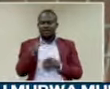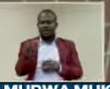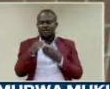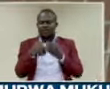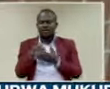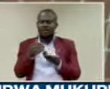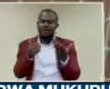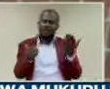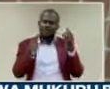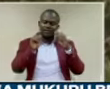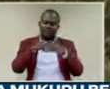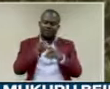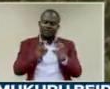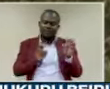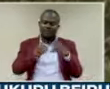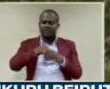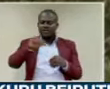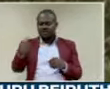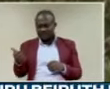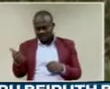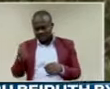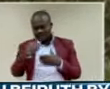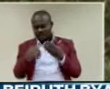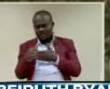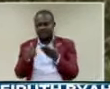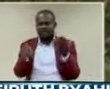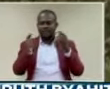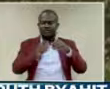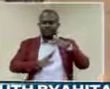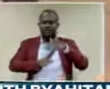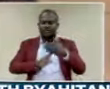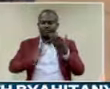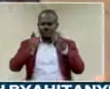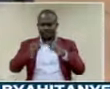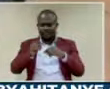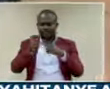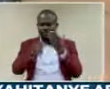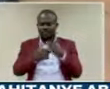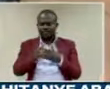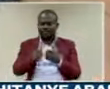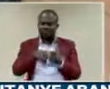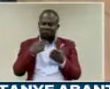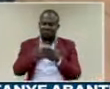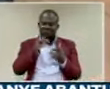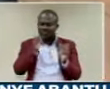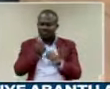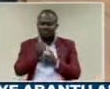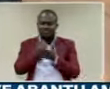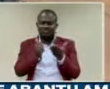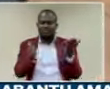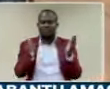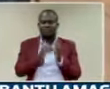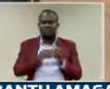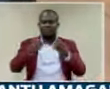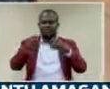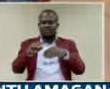makoperative rwagiye rwiviramo rukajya mu bindi, abandi nabo baje kurusimbura bagasanga hari ibyazambye ntawo bakibifatiye, nabo